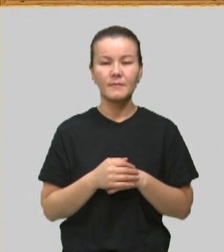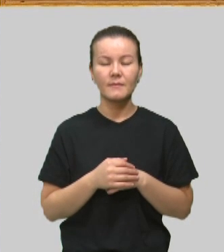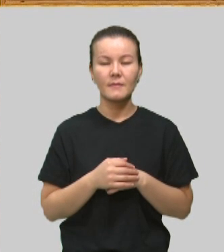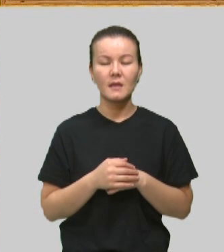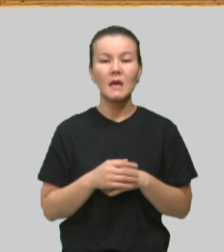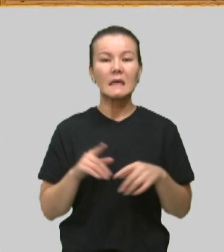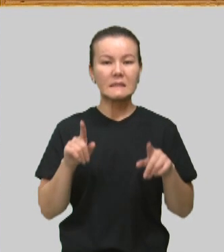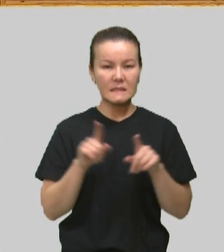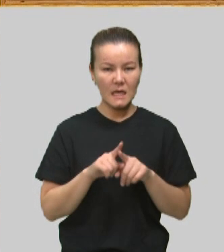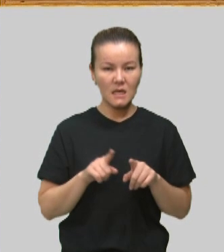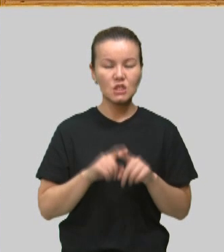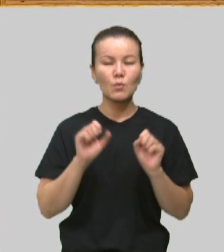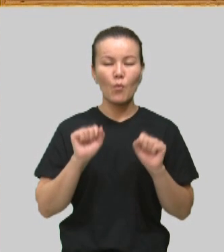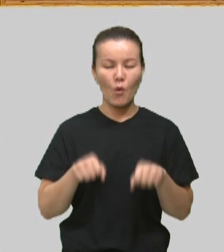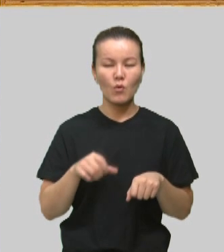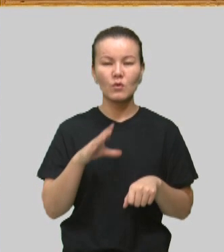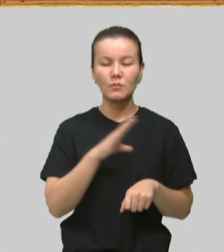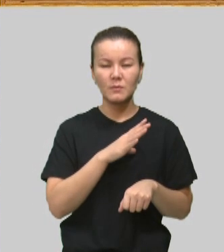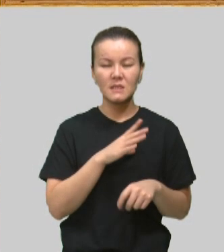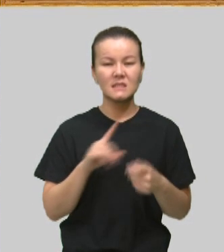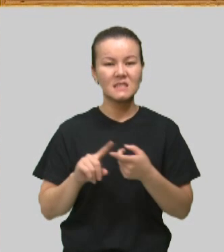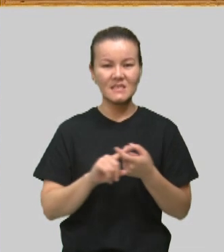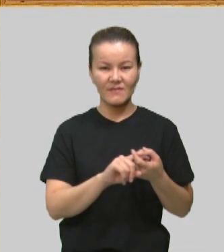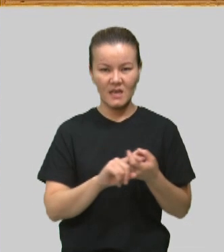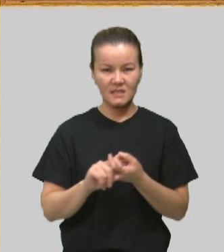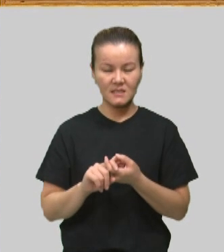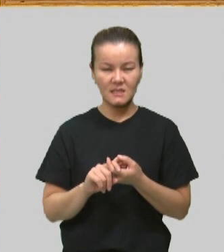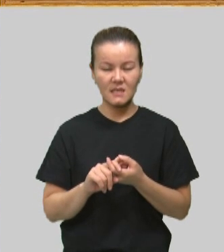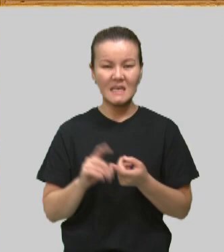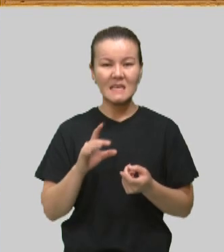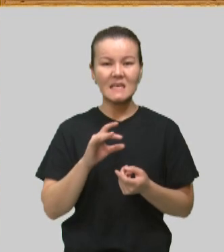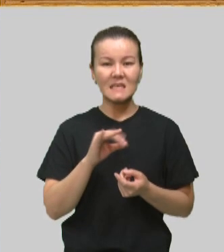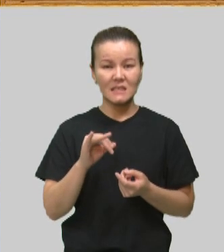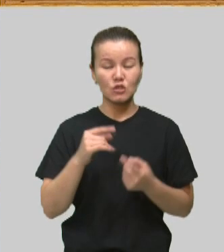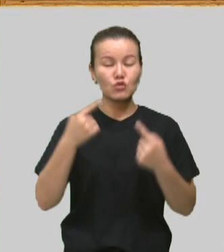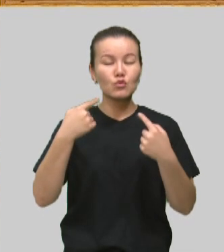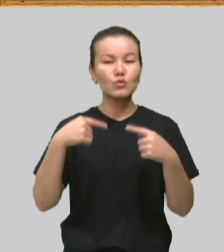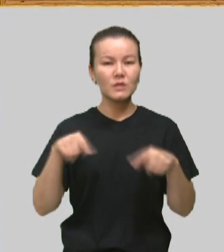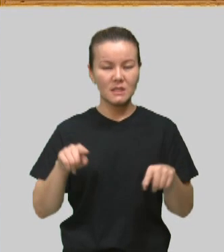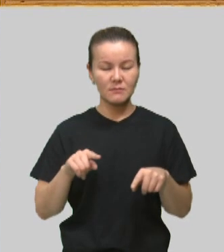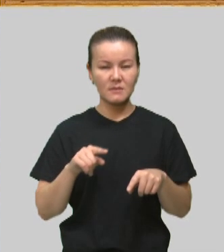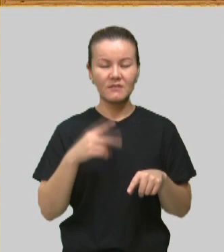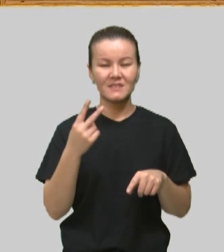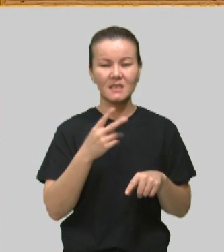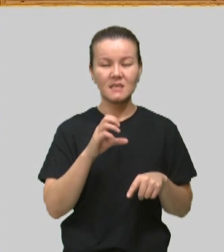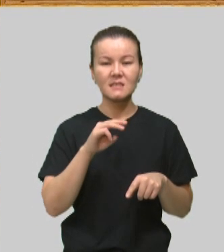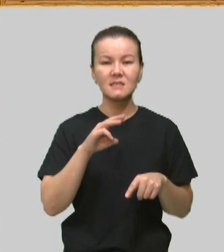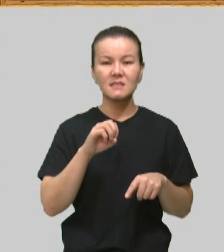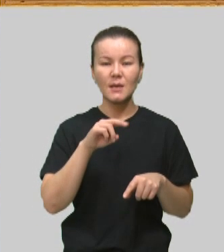но также могут быть связаны и с другими второстепенными